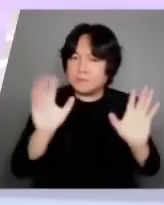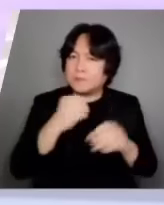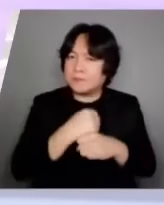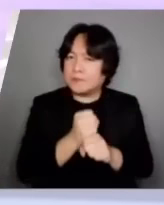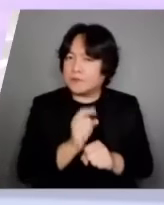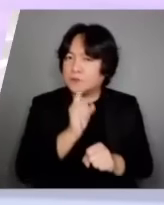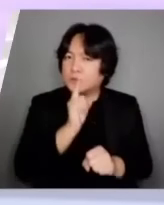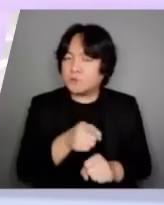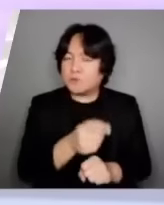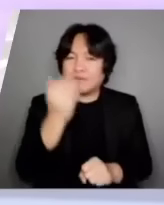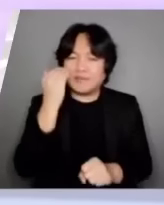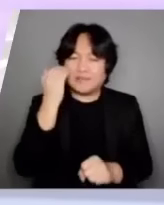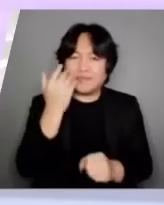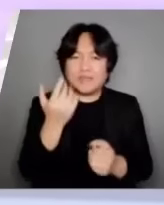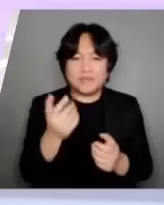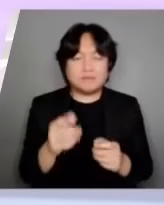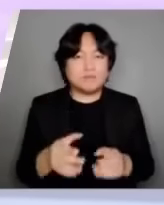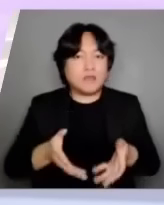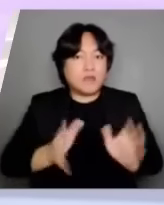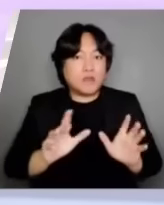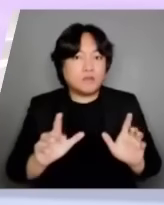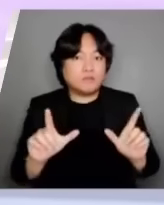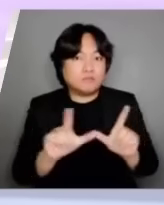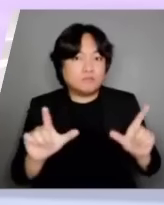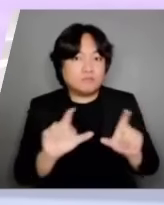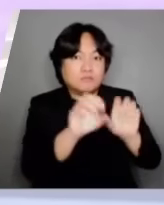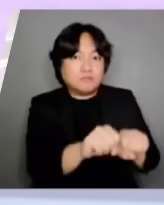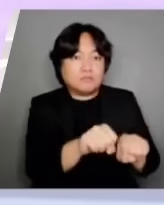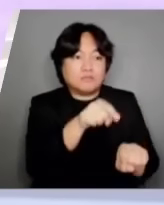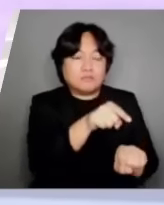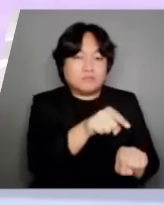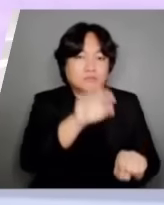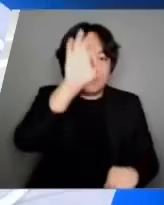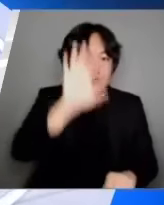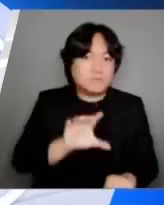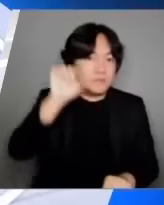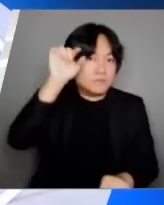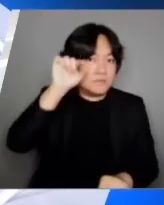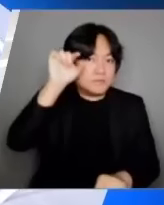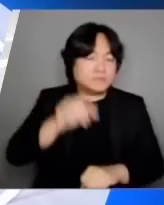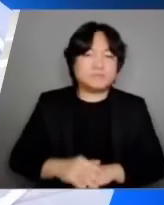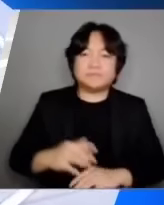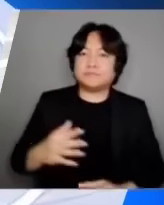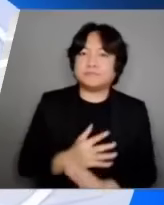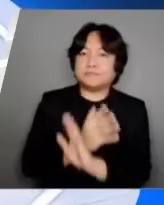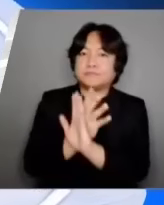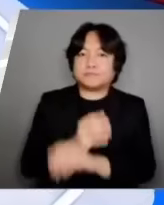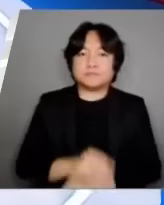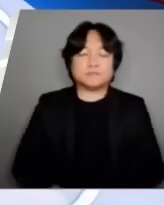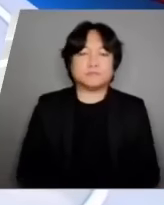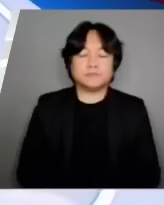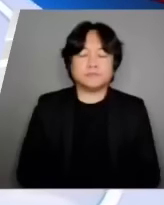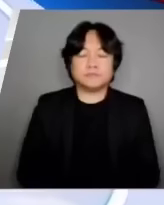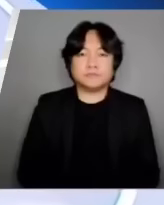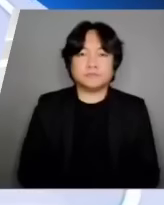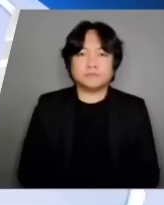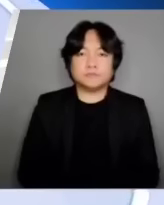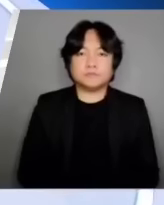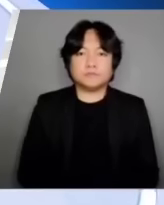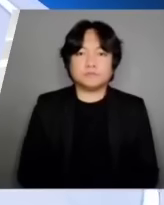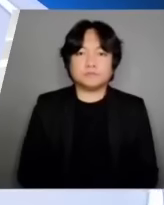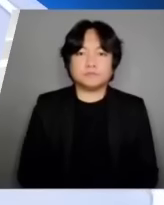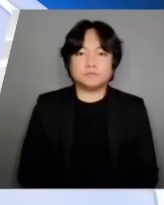warrant laban kay Pastor Apollo Quiboloy. At mula sa Davao City, saksila si Cyril Chavez ng GMA Regional TV.